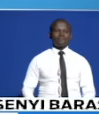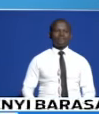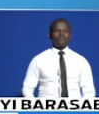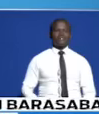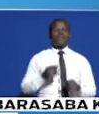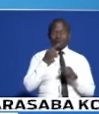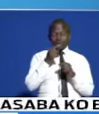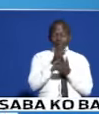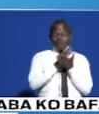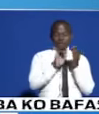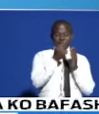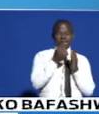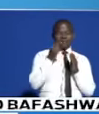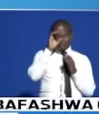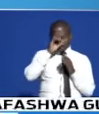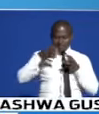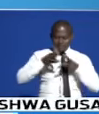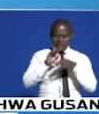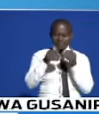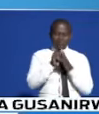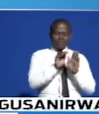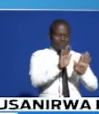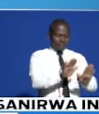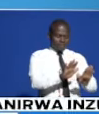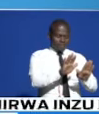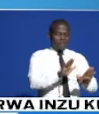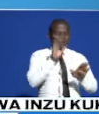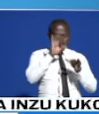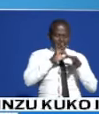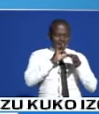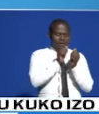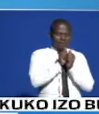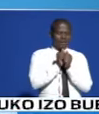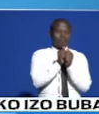Ubone ku ruhande rumwe ushaka uko kugusha neza abantu mukabana